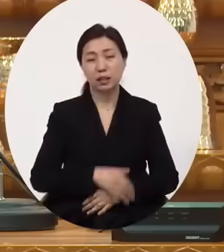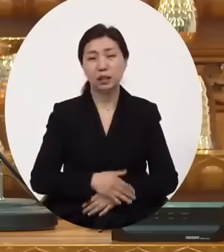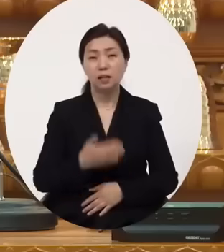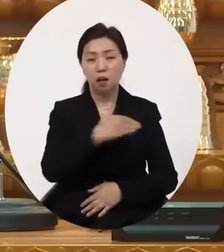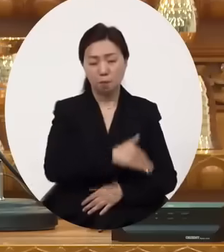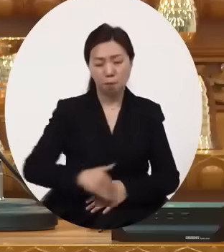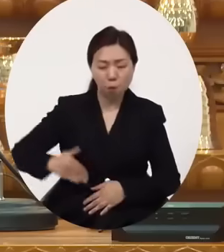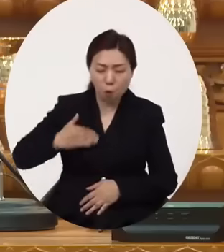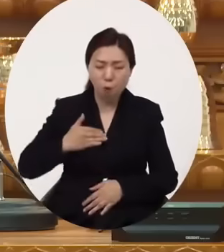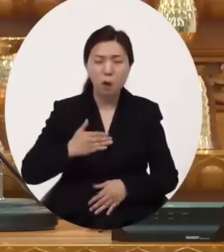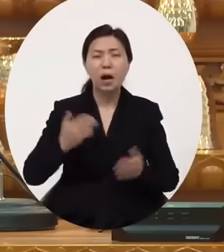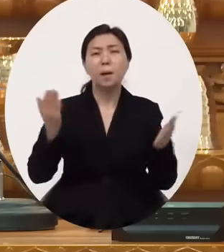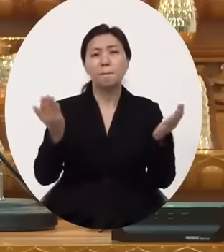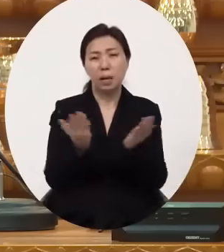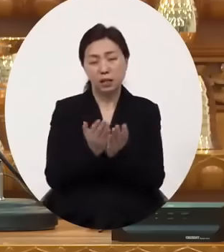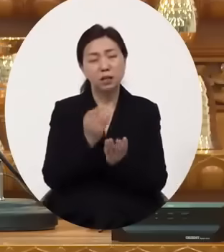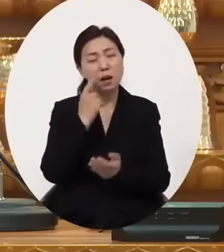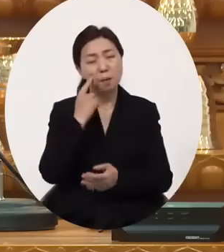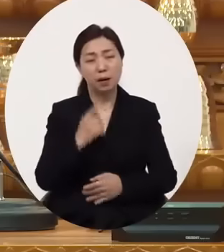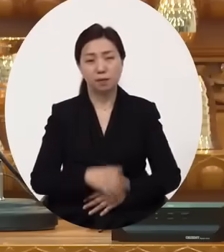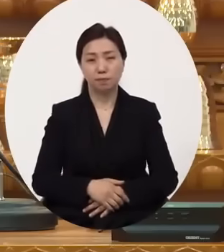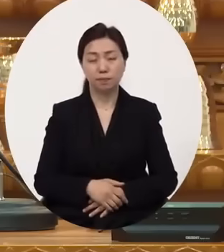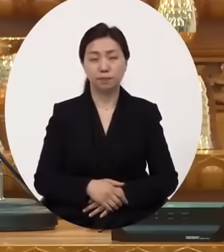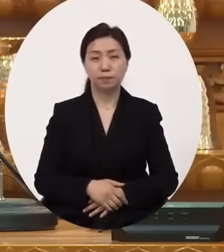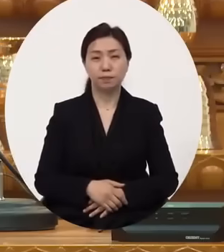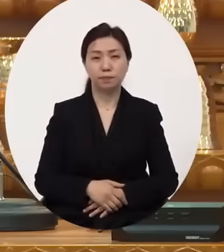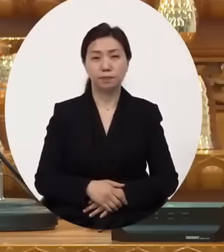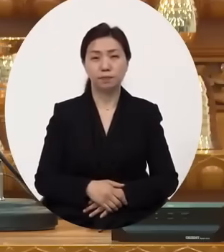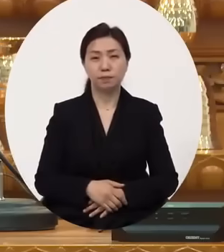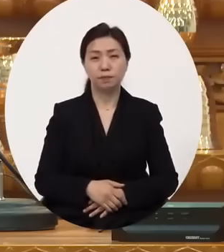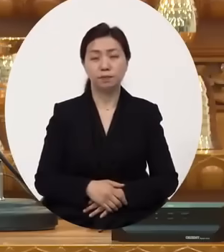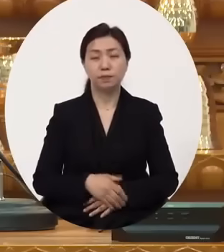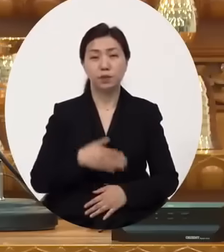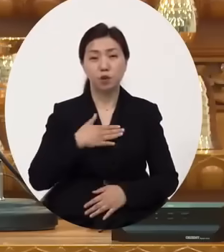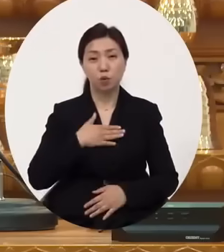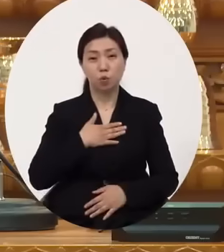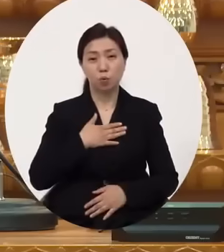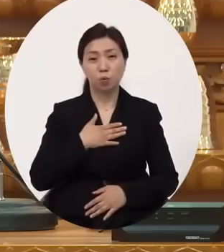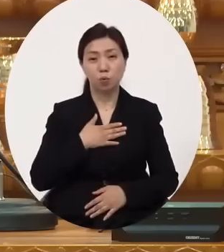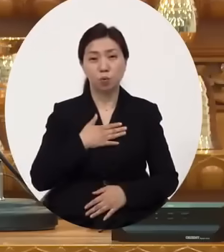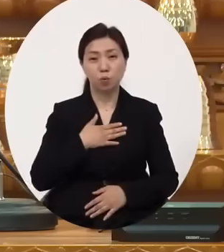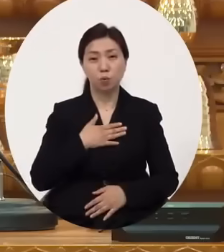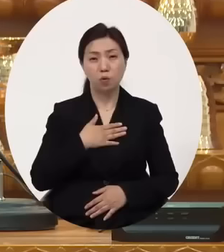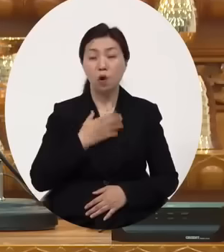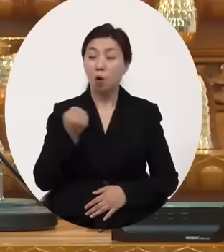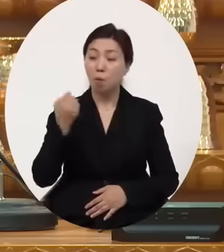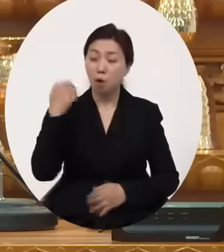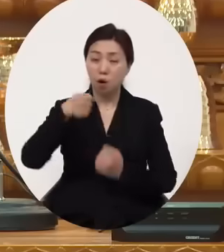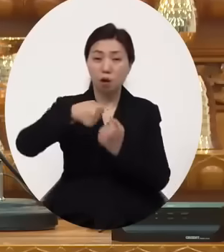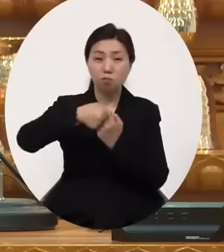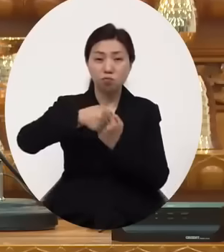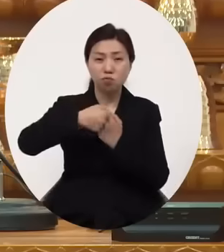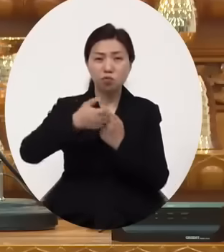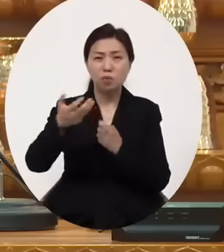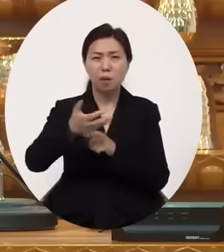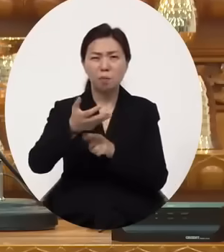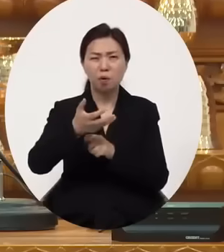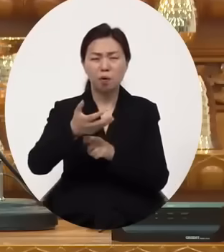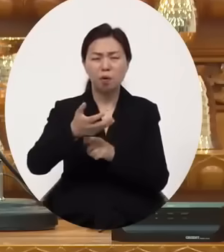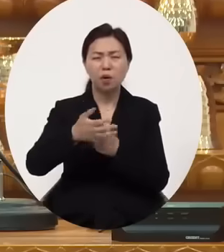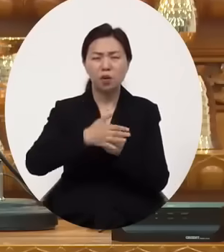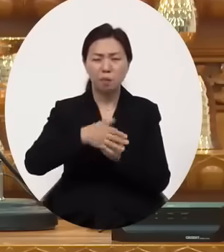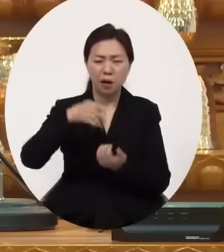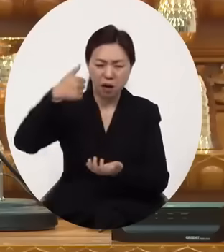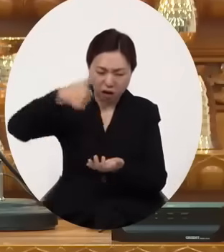몸이 아프면 거기 맞춰서 하라는 거예요. 저도 이번에 네팔 갔다 온 뒤에 여기 무릎이 아파가지고 절을